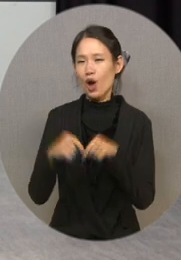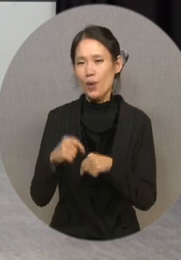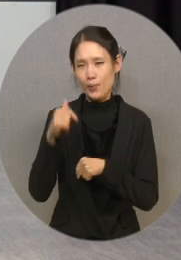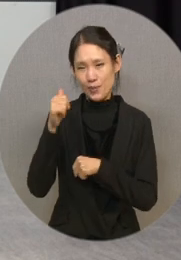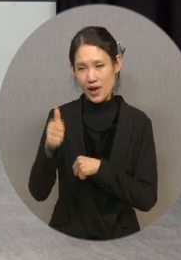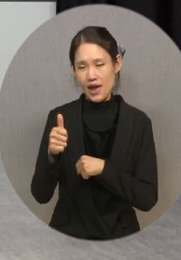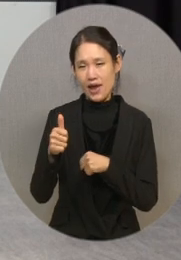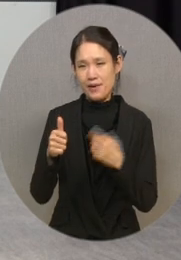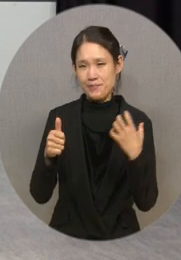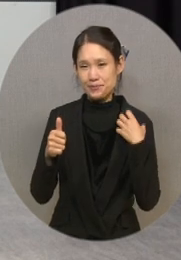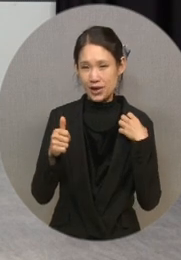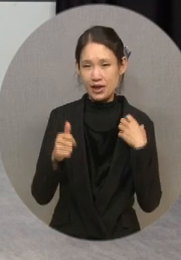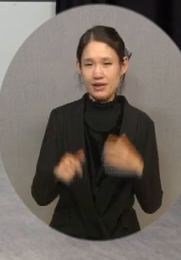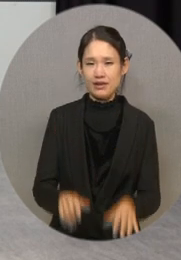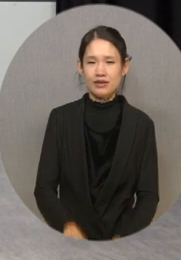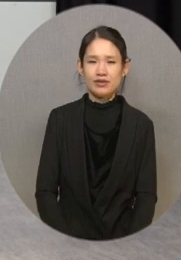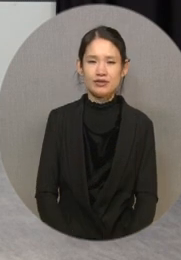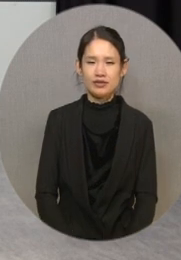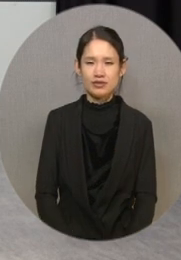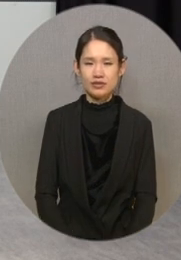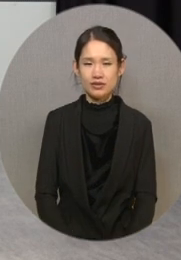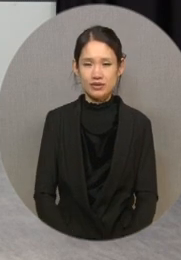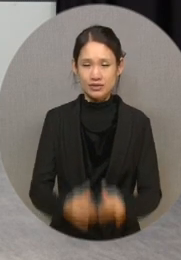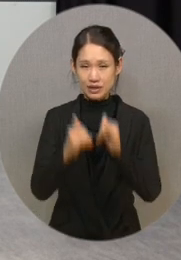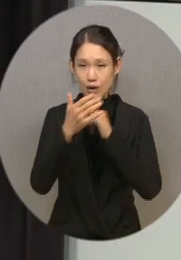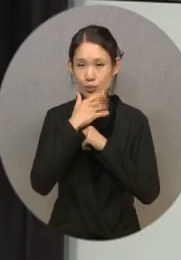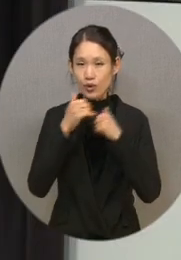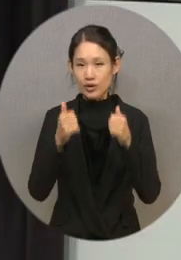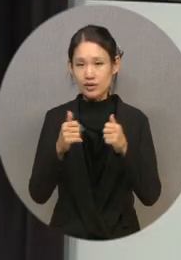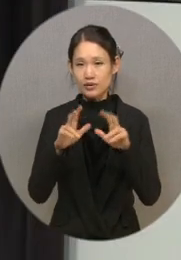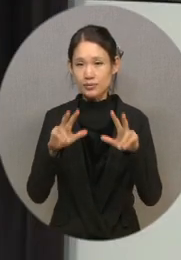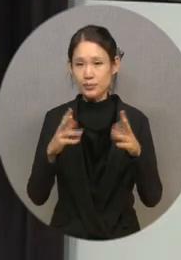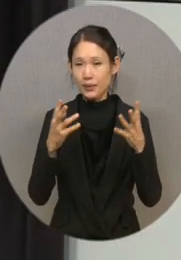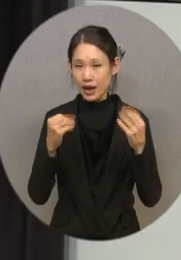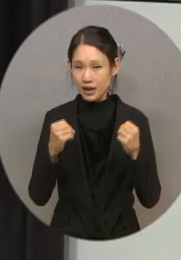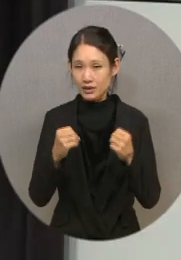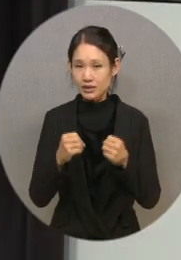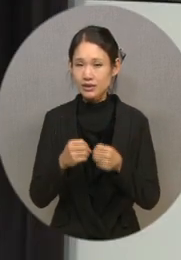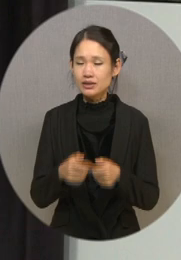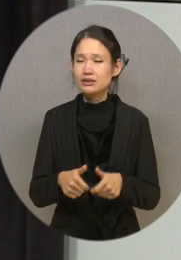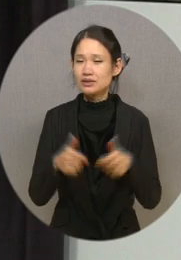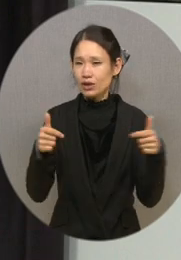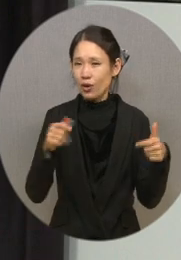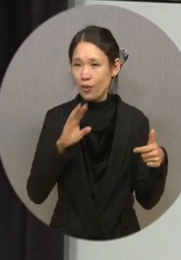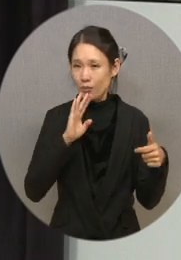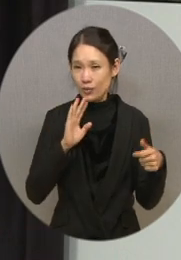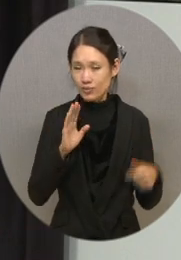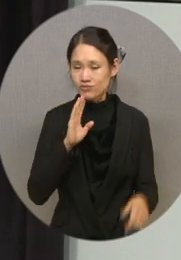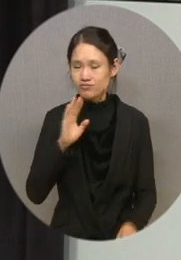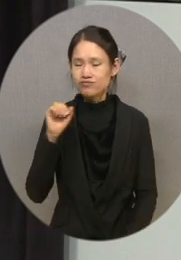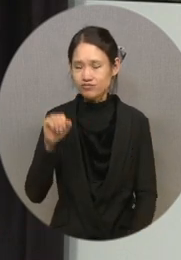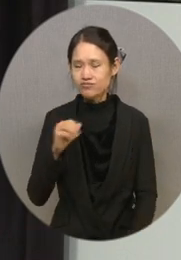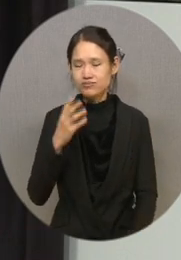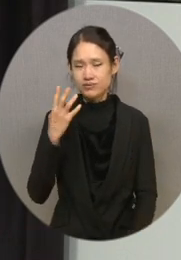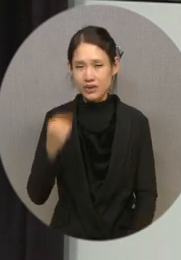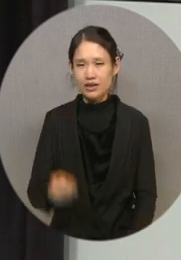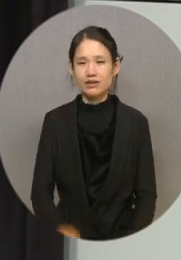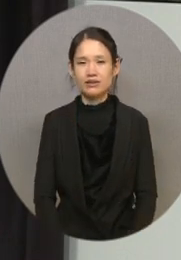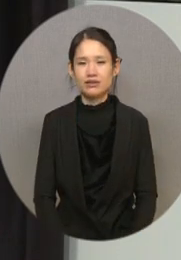협회도 맡으셨어요. 예. 그냥 사회 복지사들이 지금 많이 배출돼 있잖아요. 맞습니다. 네. 그런데 네.